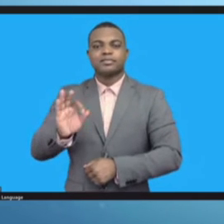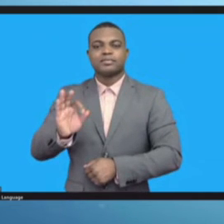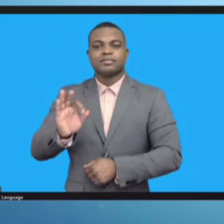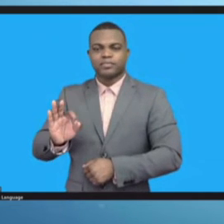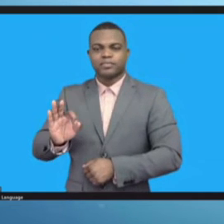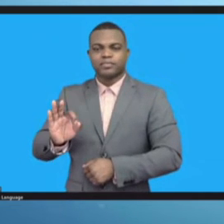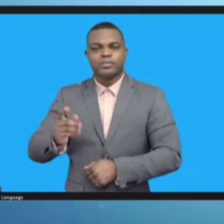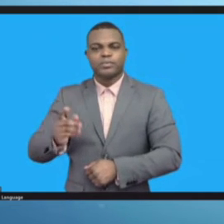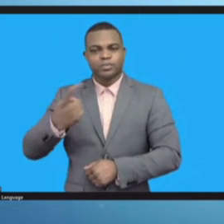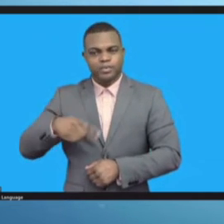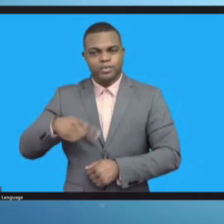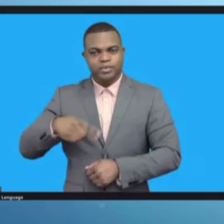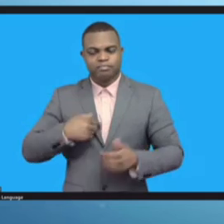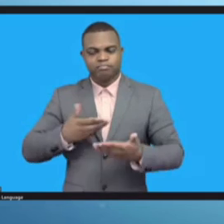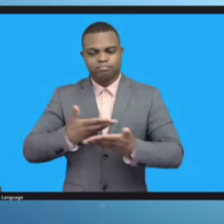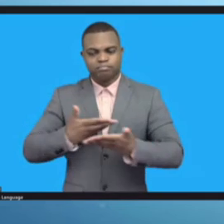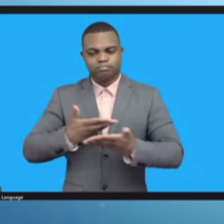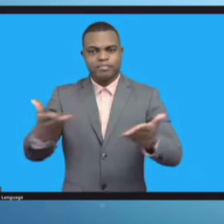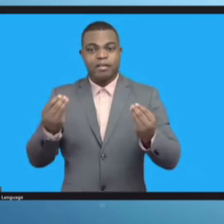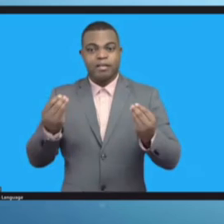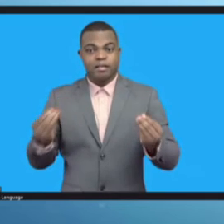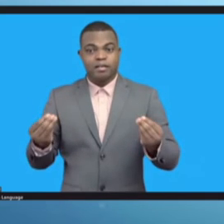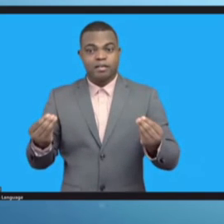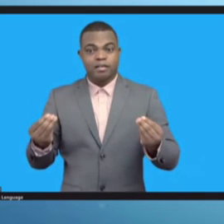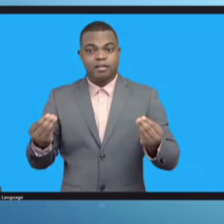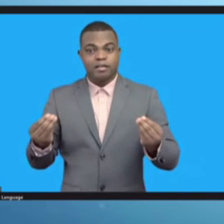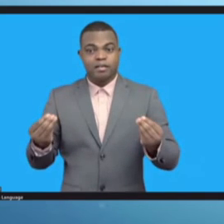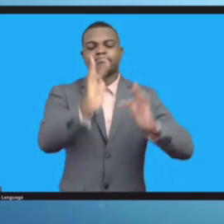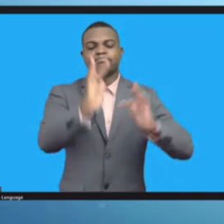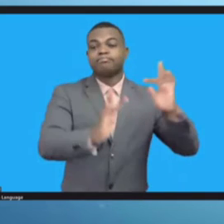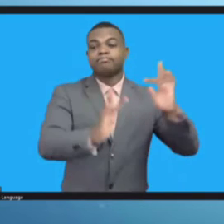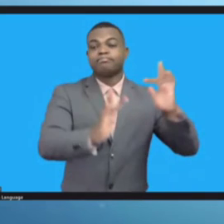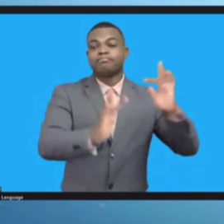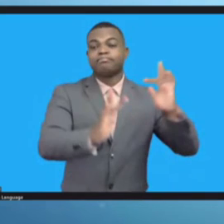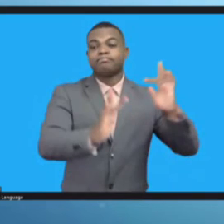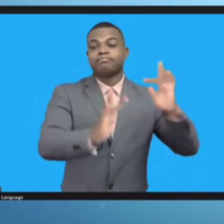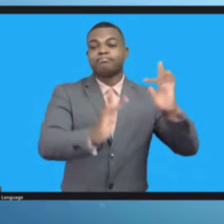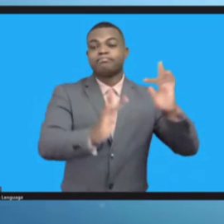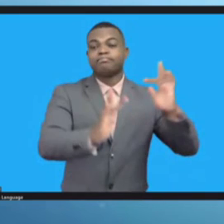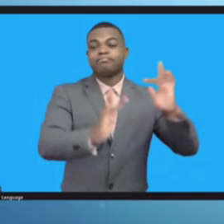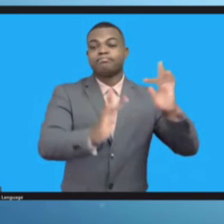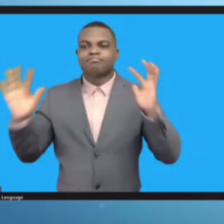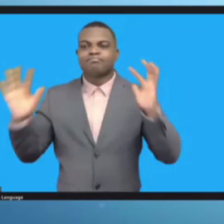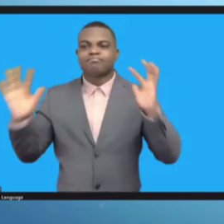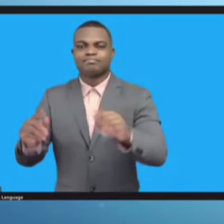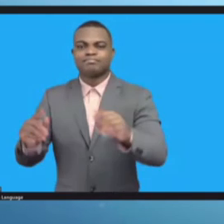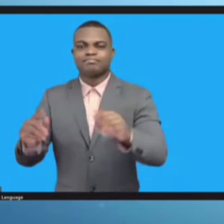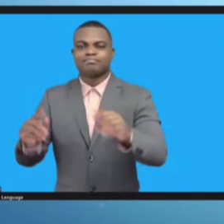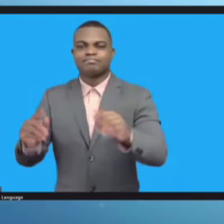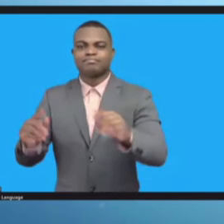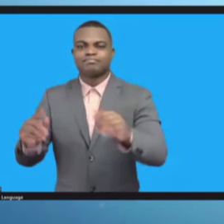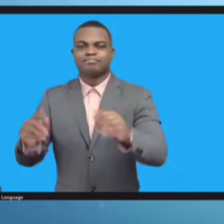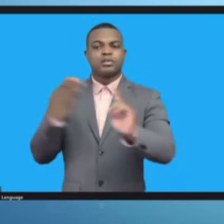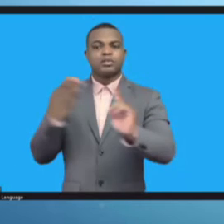我们有许多在线的参与者。这一节会议呢，